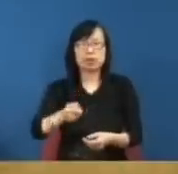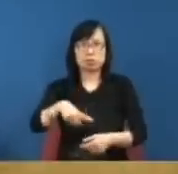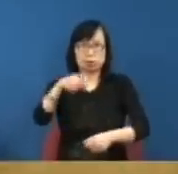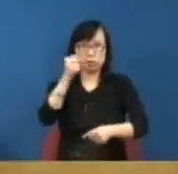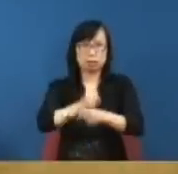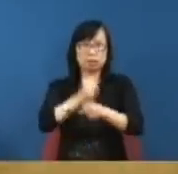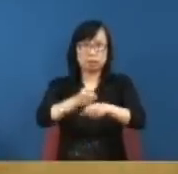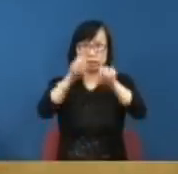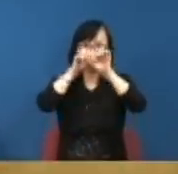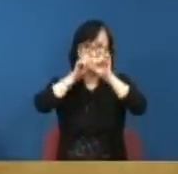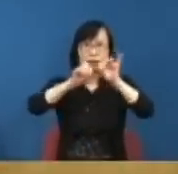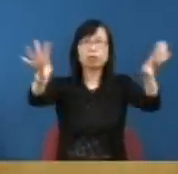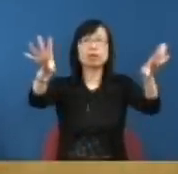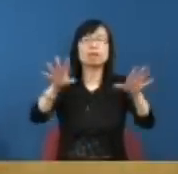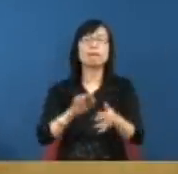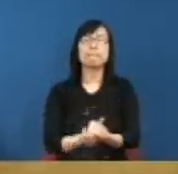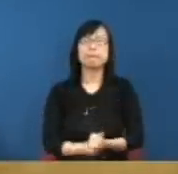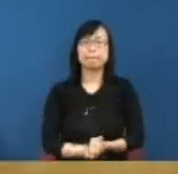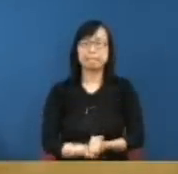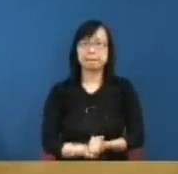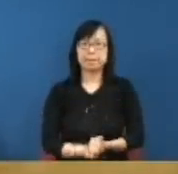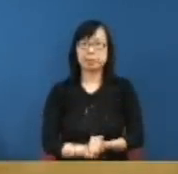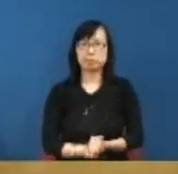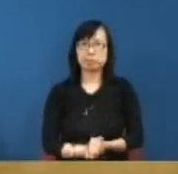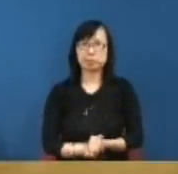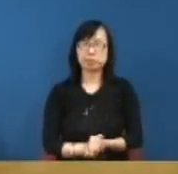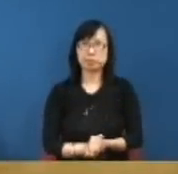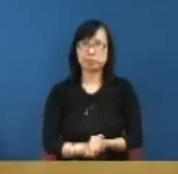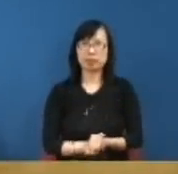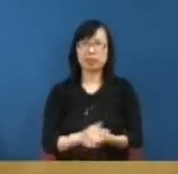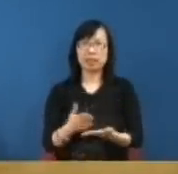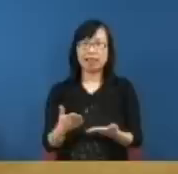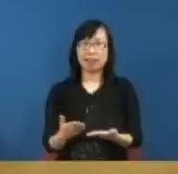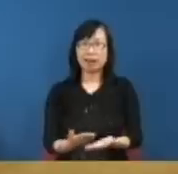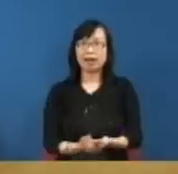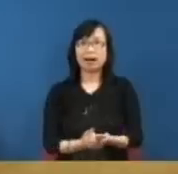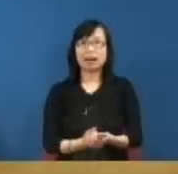施政報告，係嘛？即係你諗一諗，